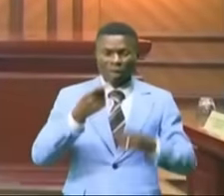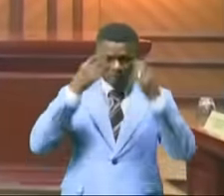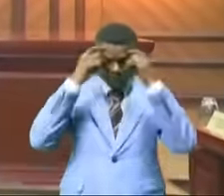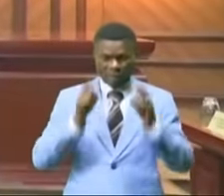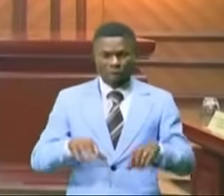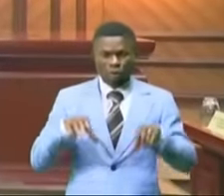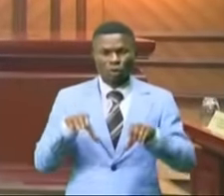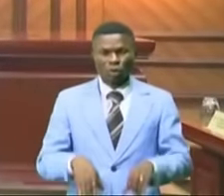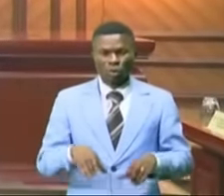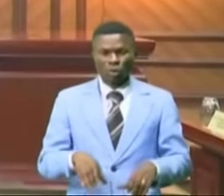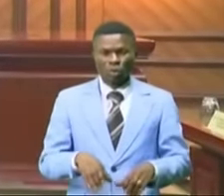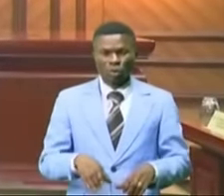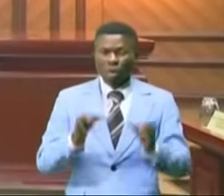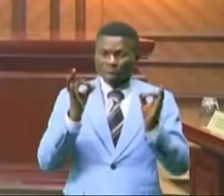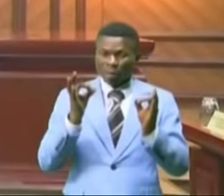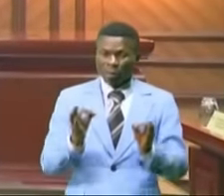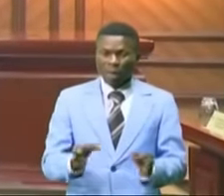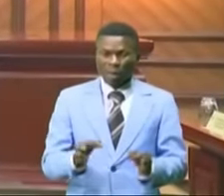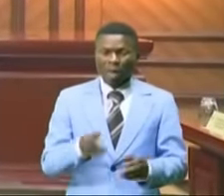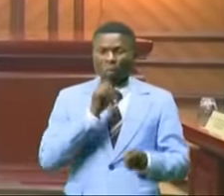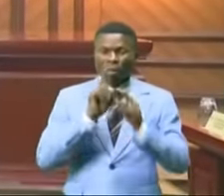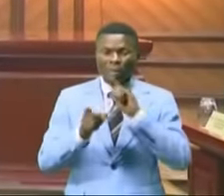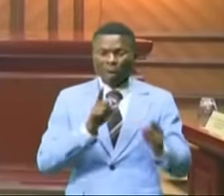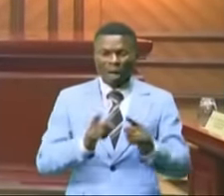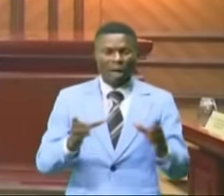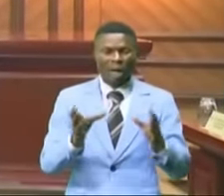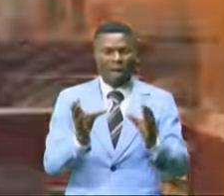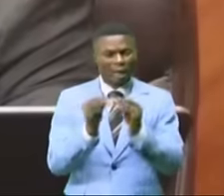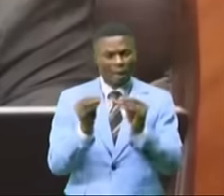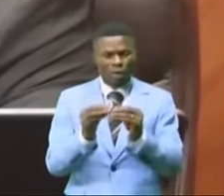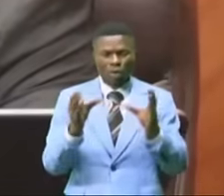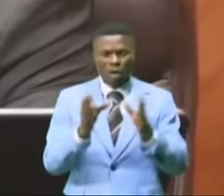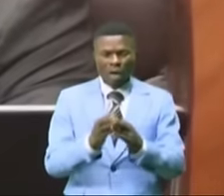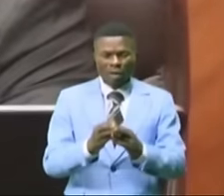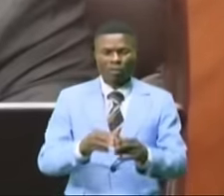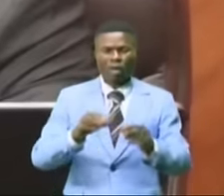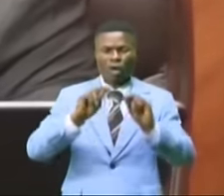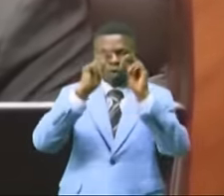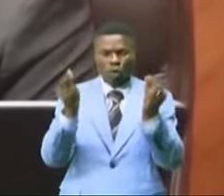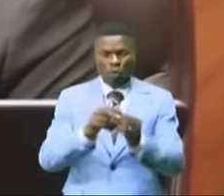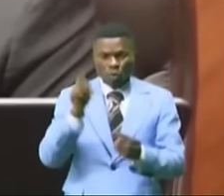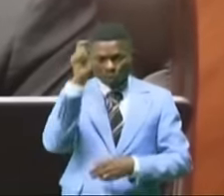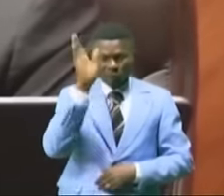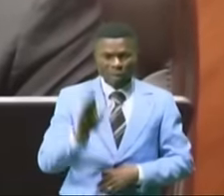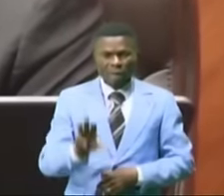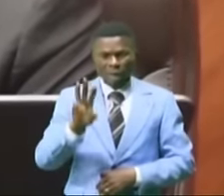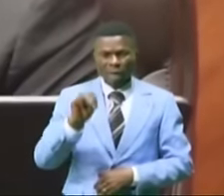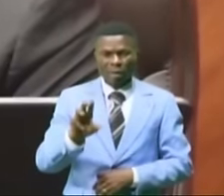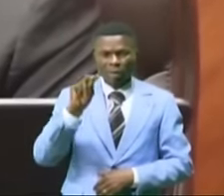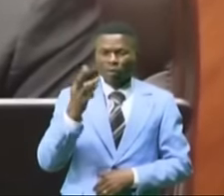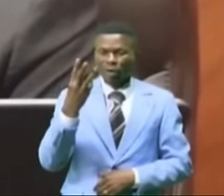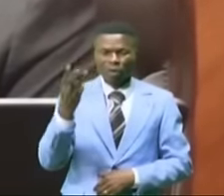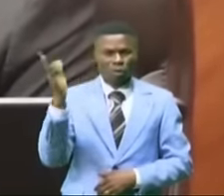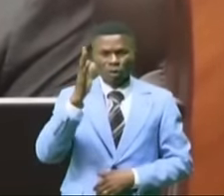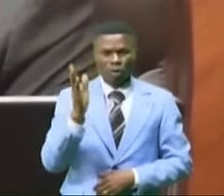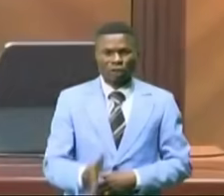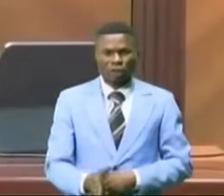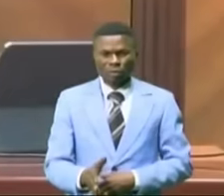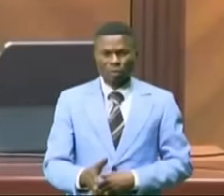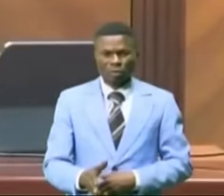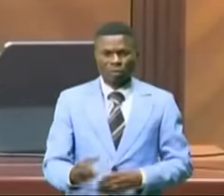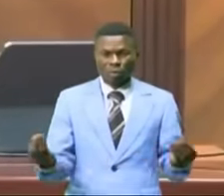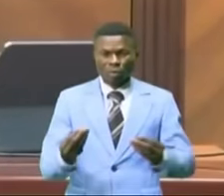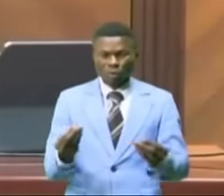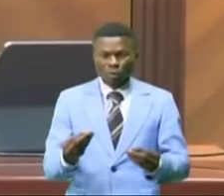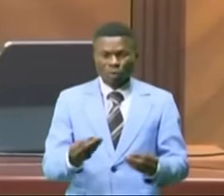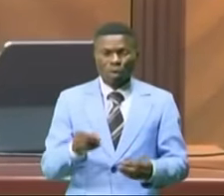congolaise, celle de ne négocier sous aucun prétexte avec le mouvement terroriste M23, simple élément de manœuvre